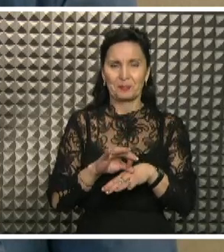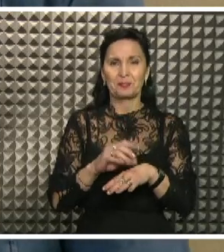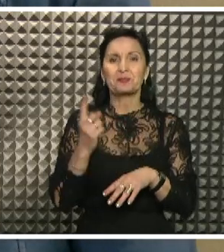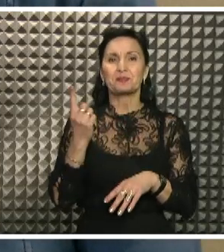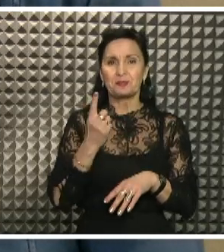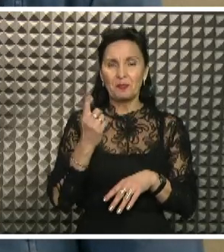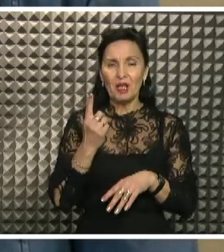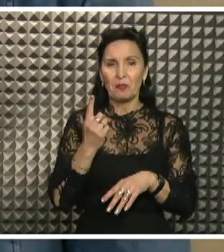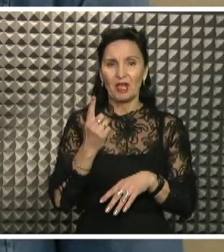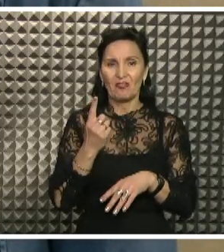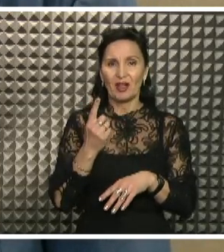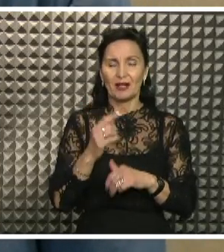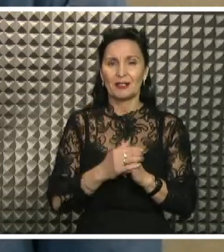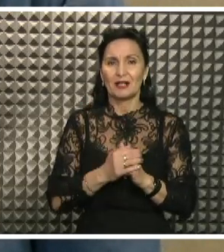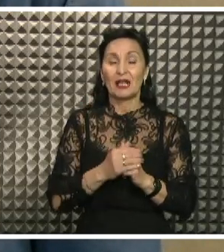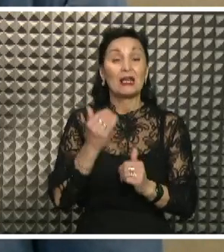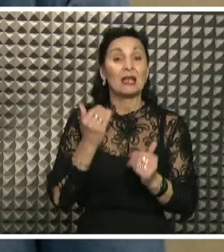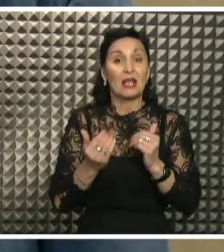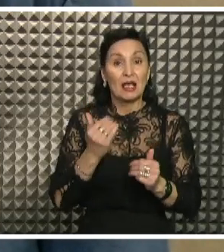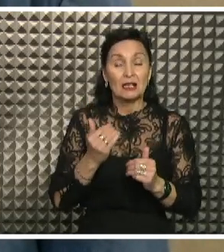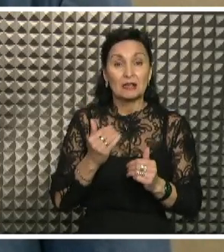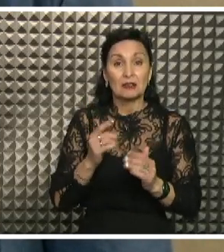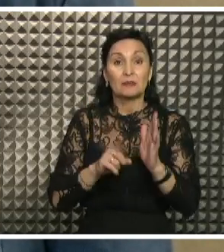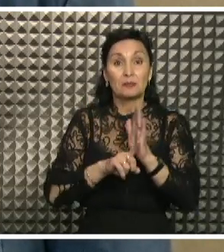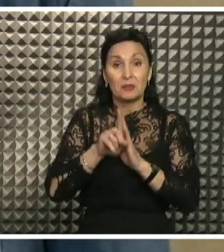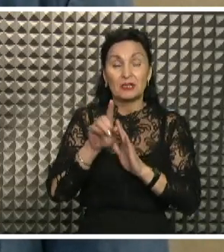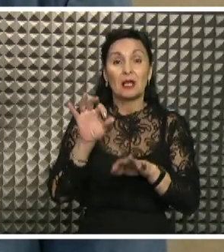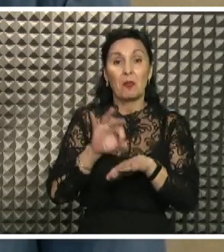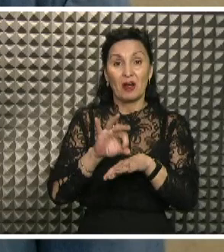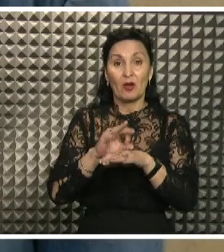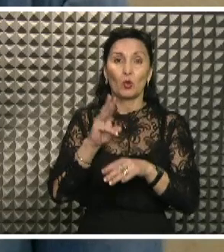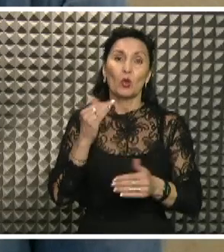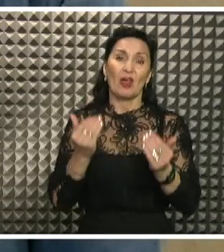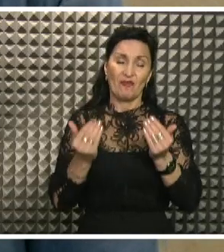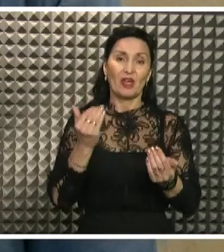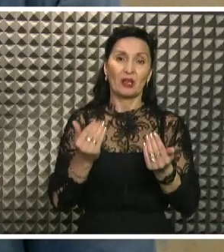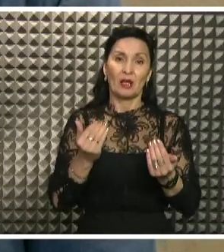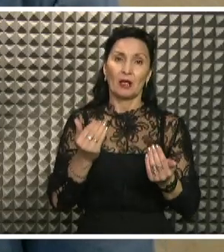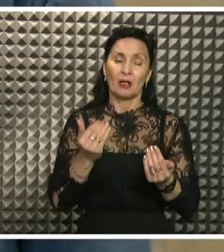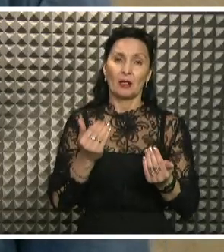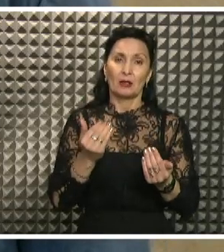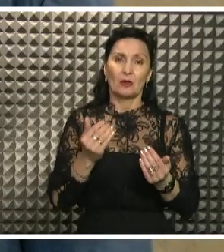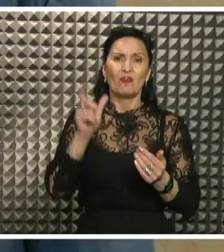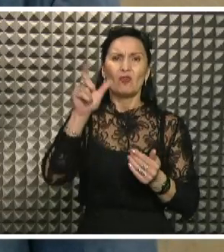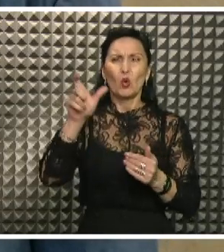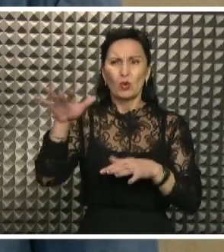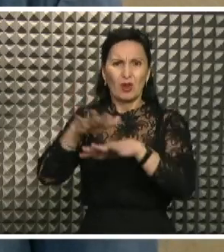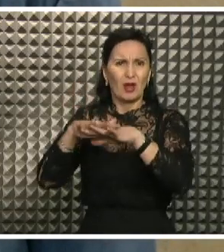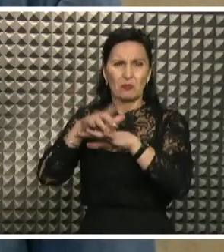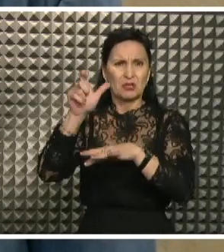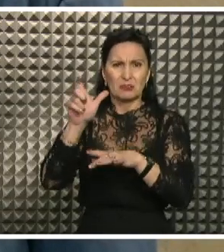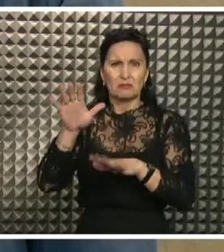Да, то есть если пик заболевания, то, наверное, все-таки в людных местах не появляется